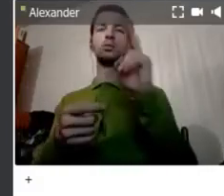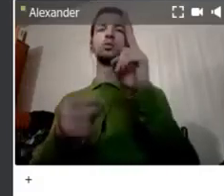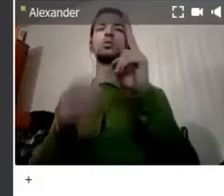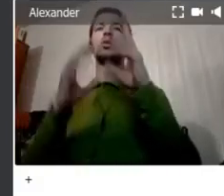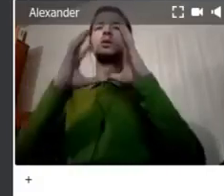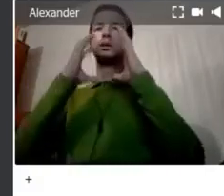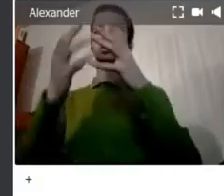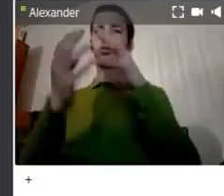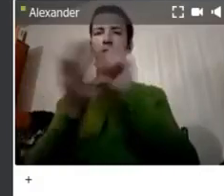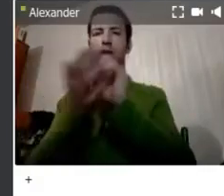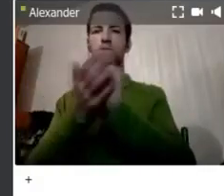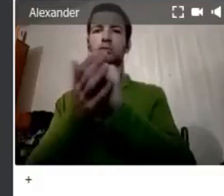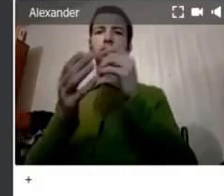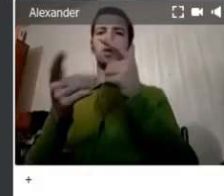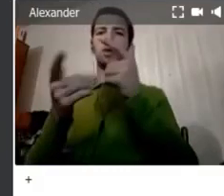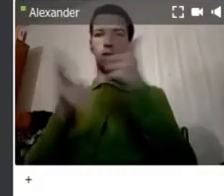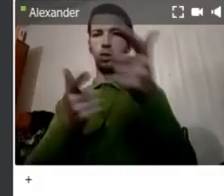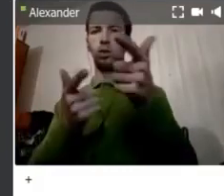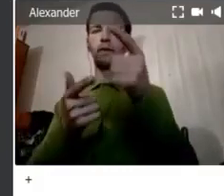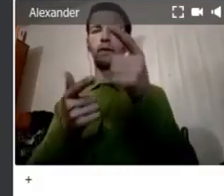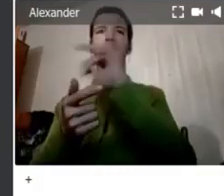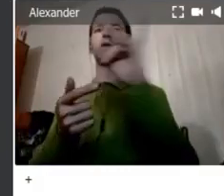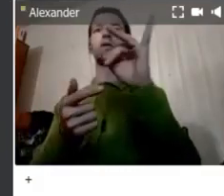Здесь я расписал всего лишь